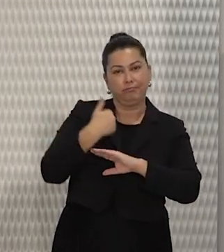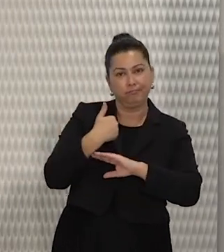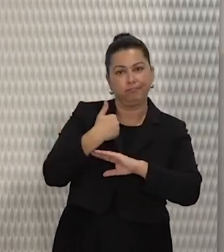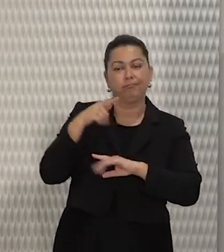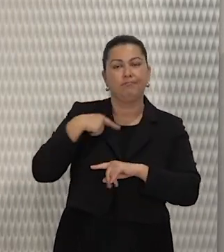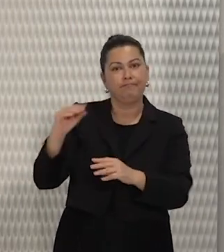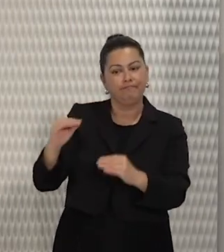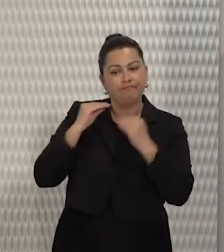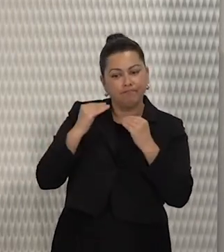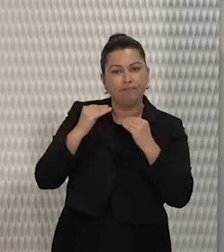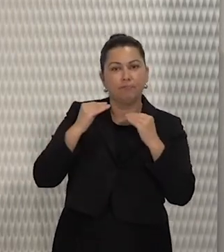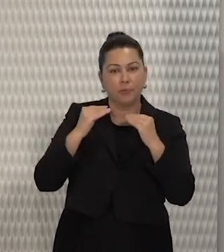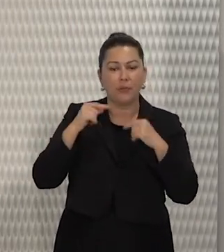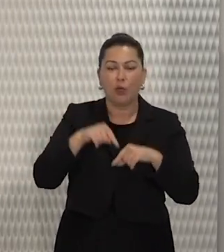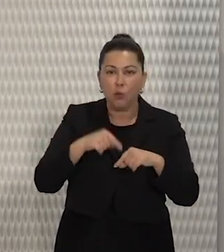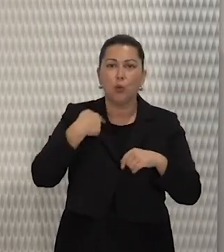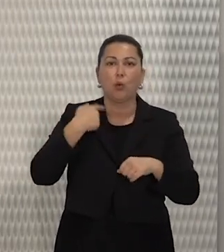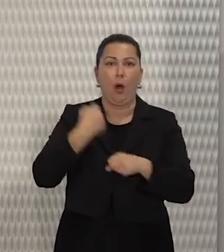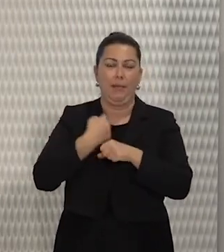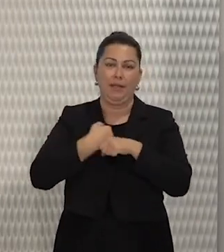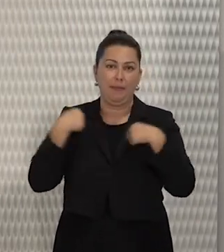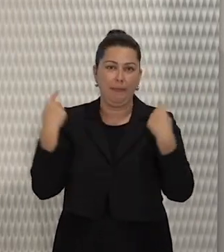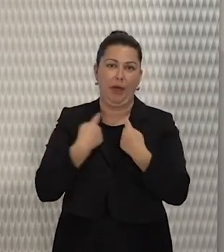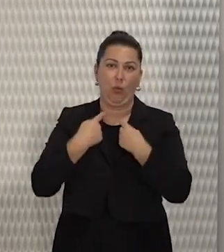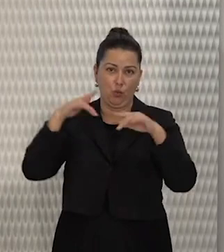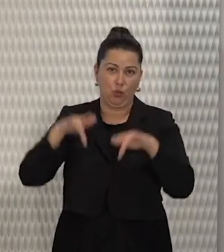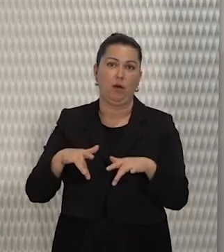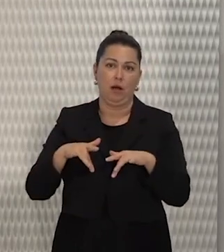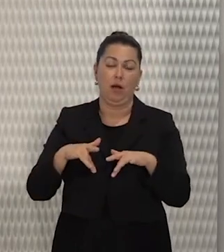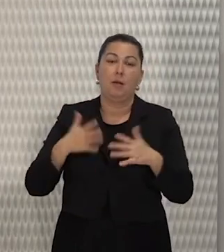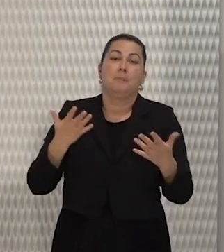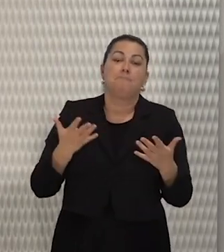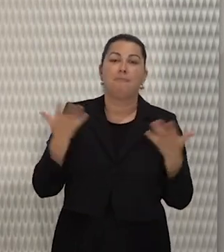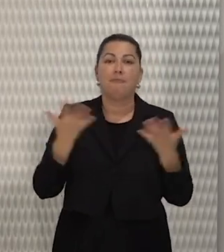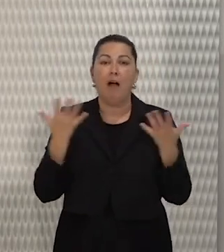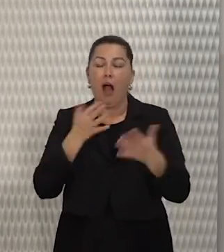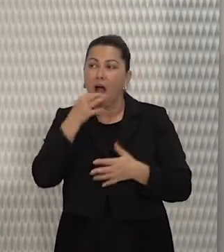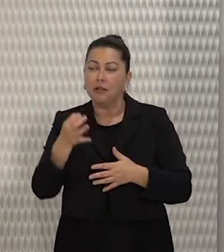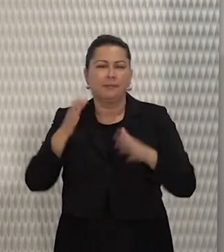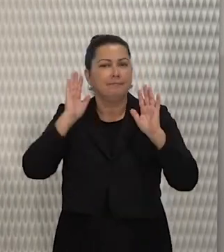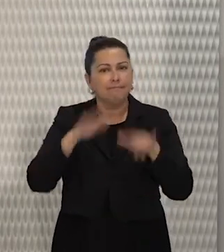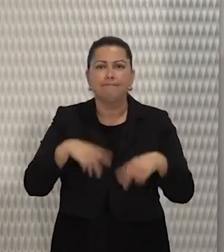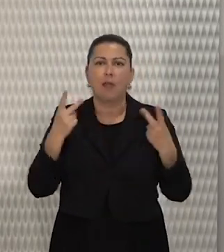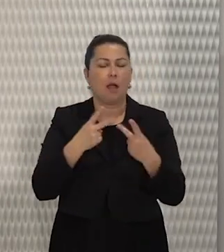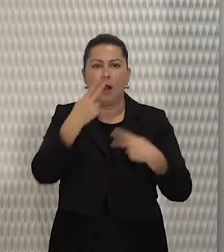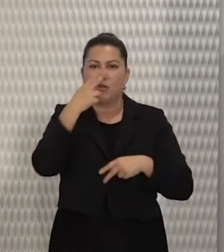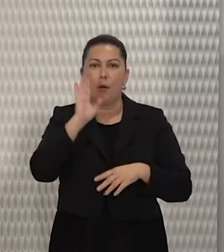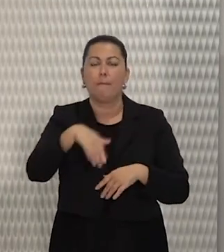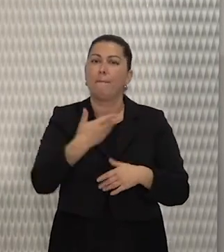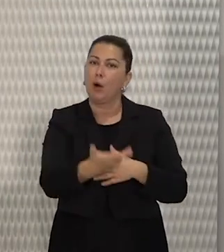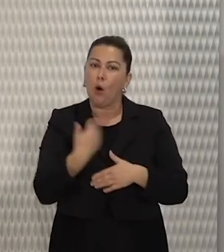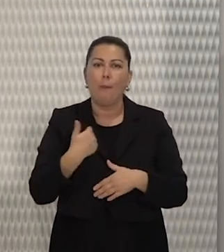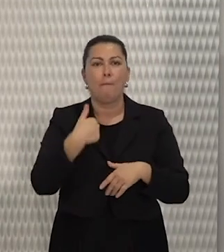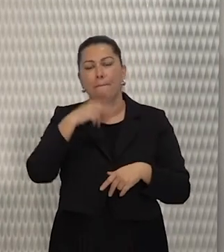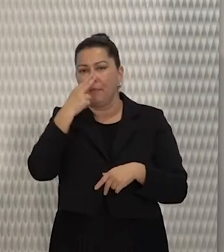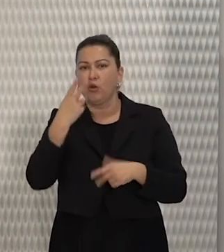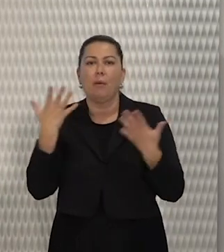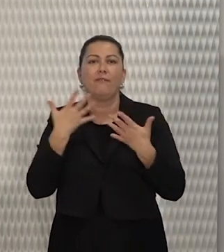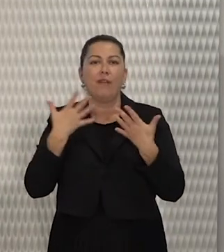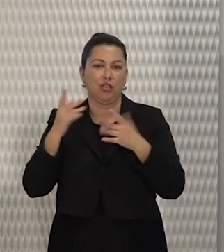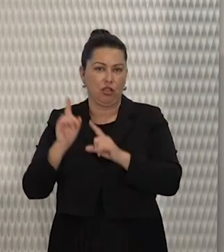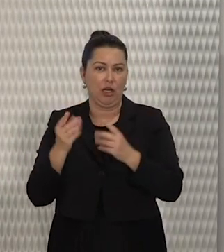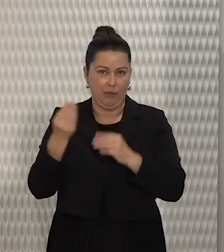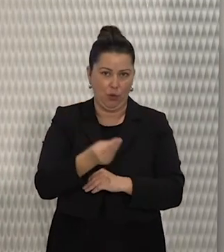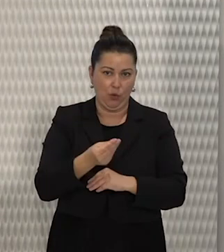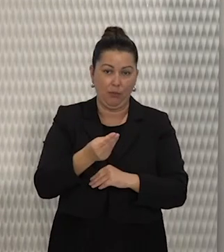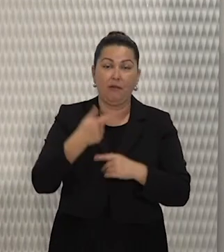hat mir mitgeteilt, du arbeitest bei uns. Die Frage war dann, als was? Na, das sehen wir dann schon, du kommst auf jeden Fall zu uns. Also damals war halt schon so eine Brücke